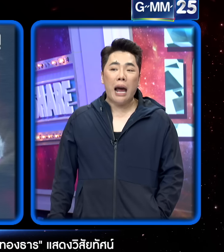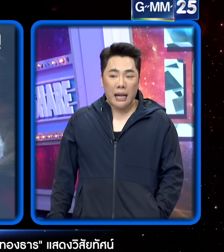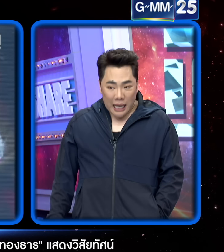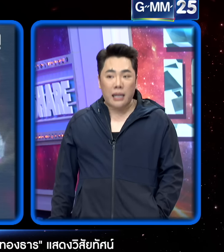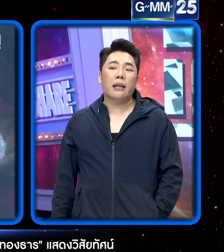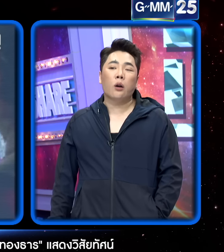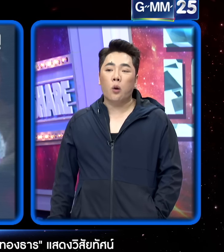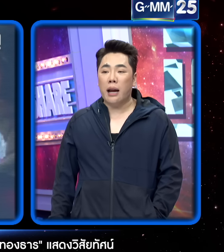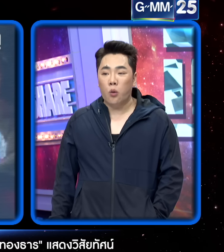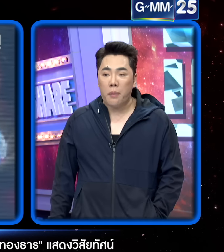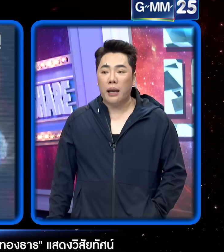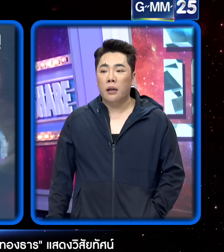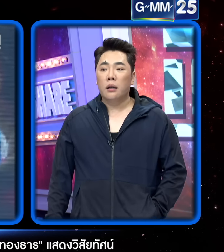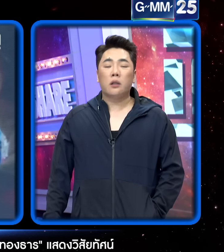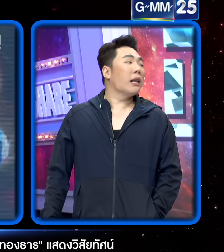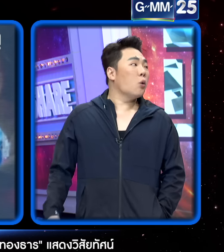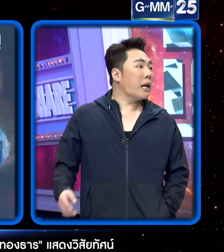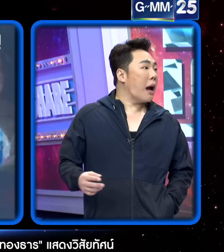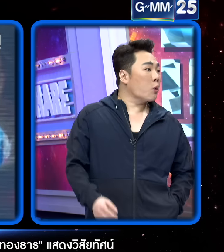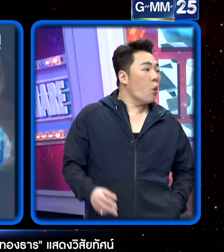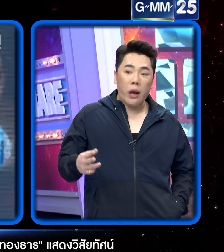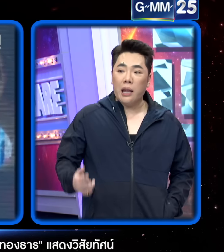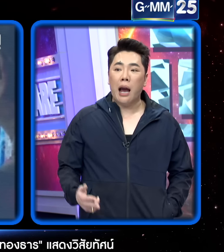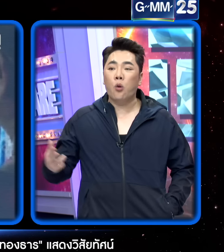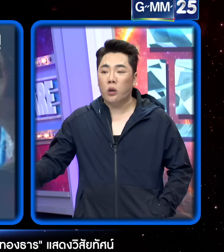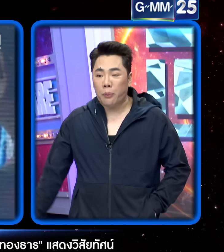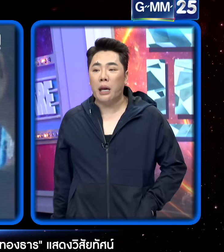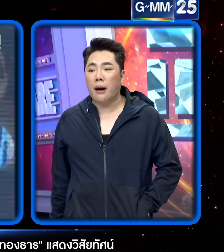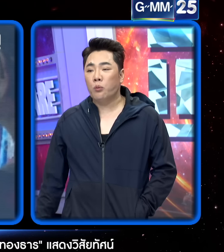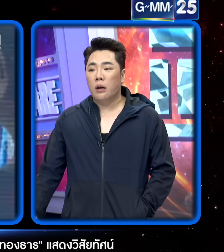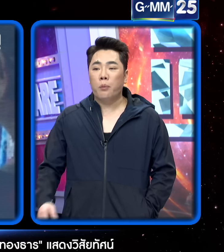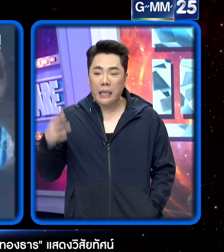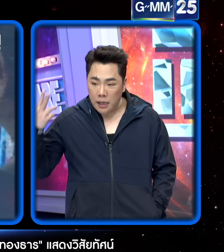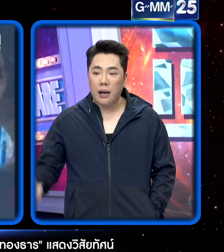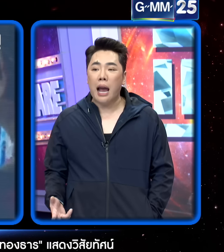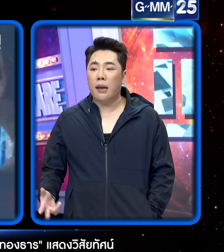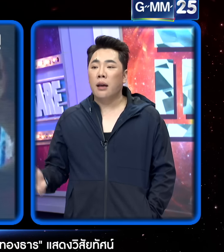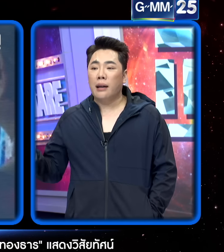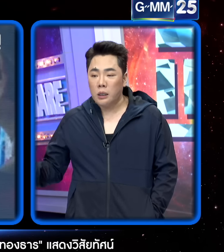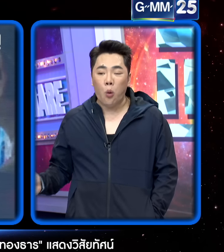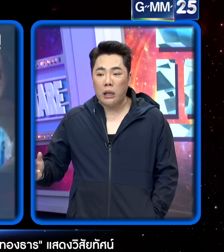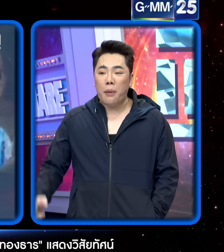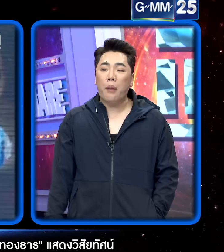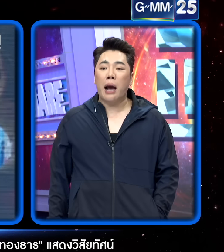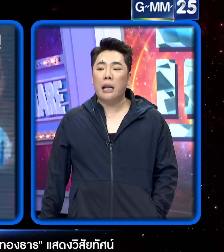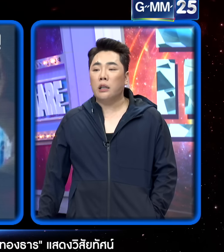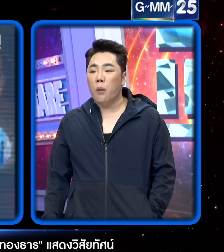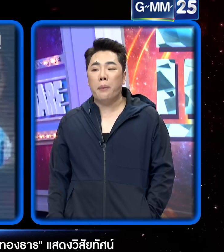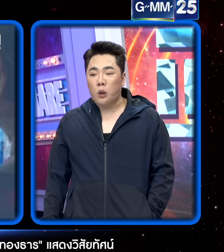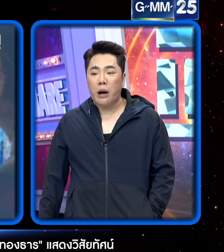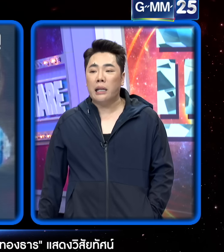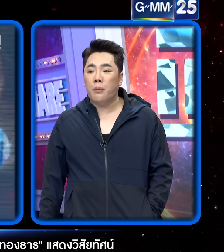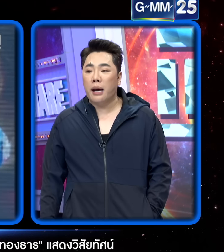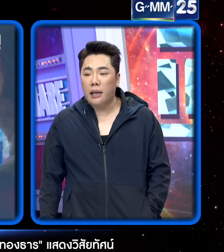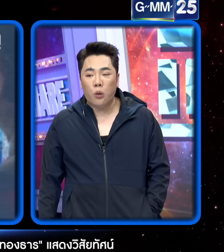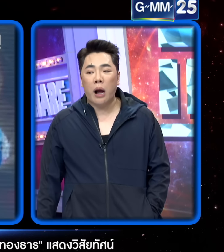เป็นเวลาอันสั้นฮะที่เขาต้องเรียนกันรู้ใหม่ๆตอนนี้คุณเศรษฐาบอกตัวเขาเองเนี่ยอายุ60ปีแล้วไม่ใช่เรื่องง่ายและ2วันที่ผ่านมาเนี่ยถือว่าเป็น